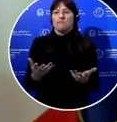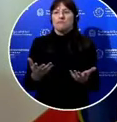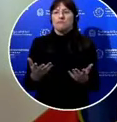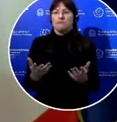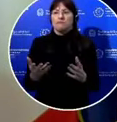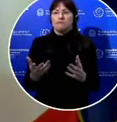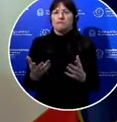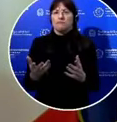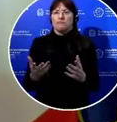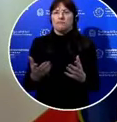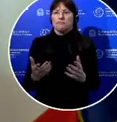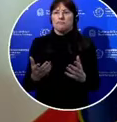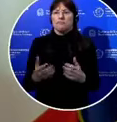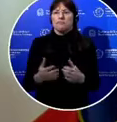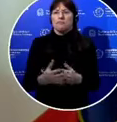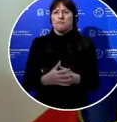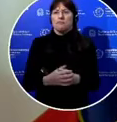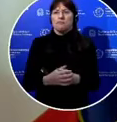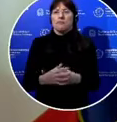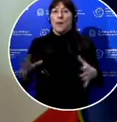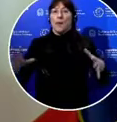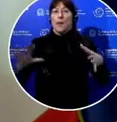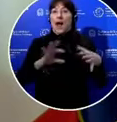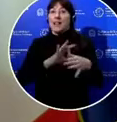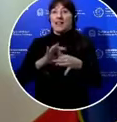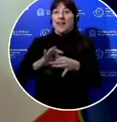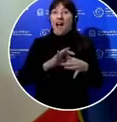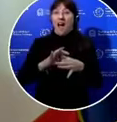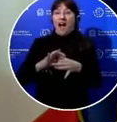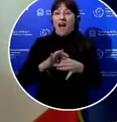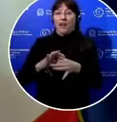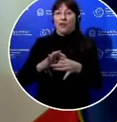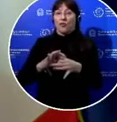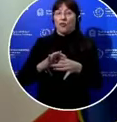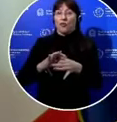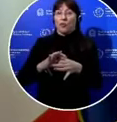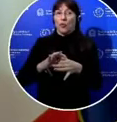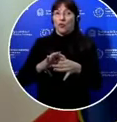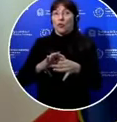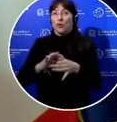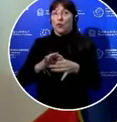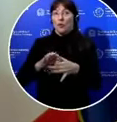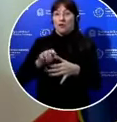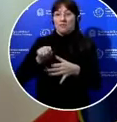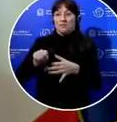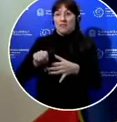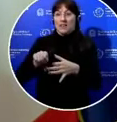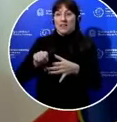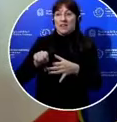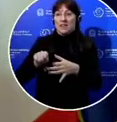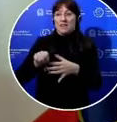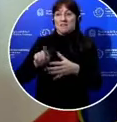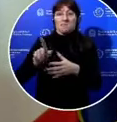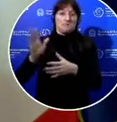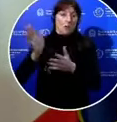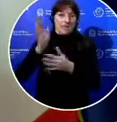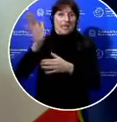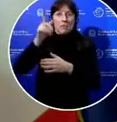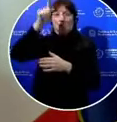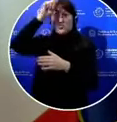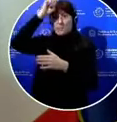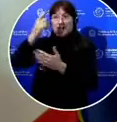proprio irrilevante e un alleato non proprio trascurabile sembra cambiare, come la Germania, sembra